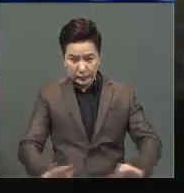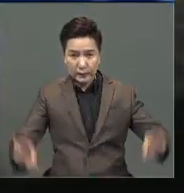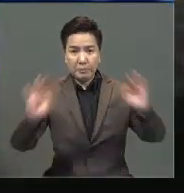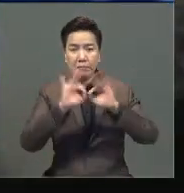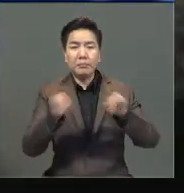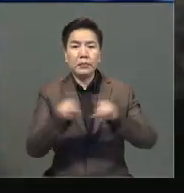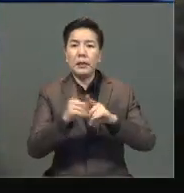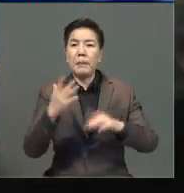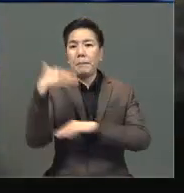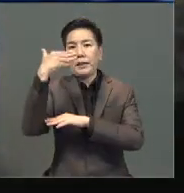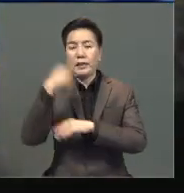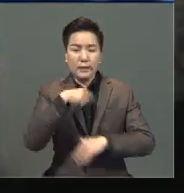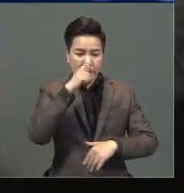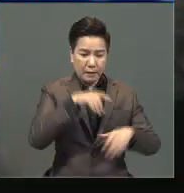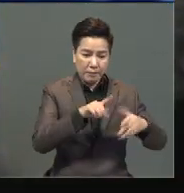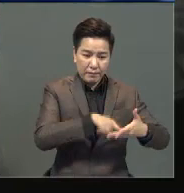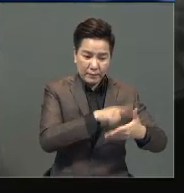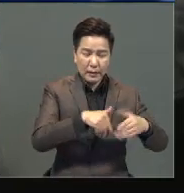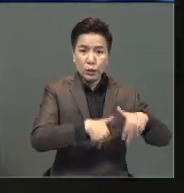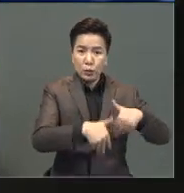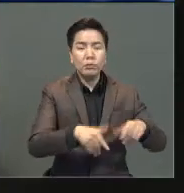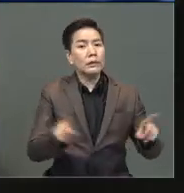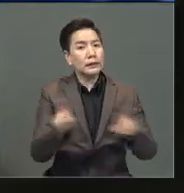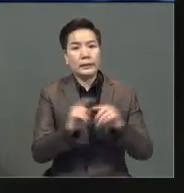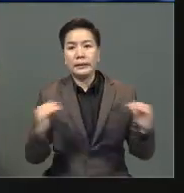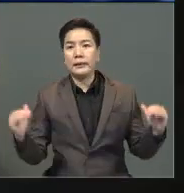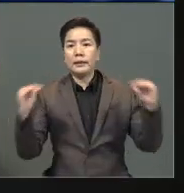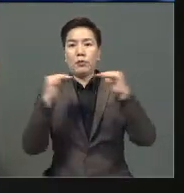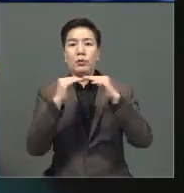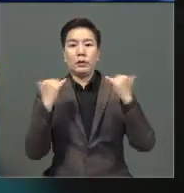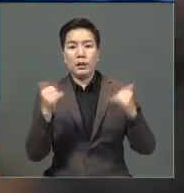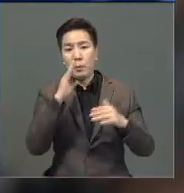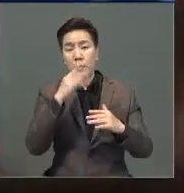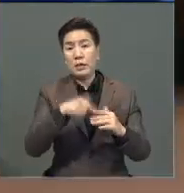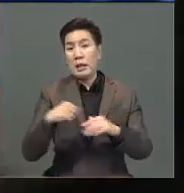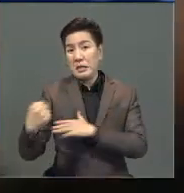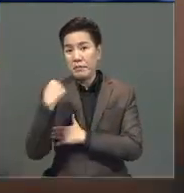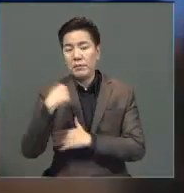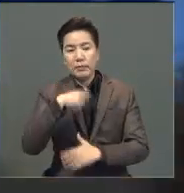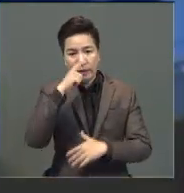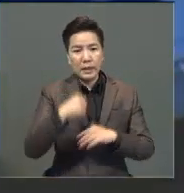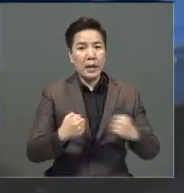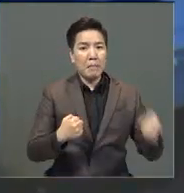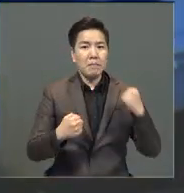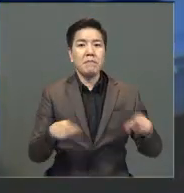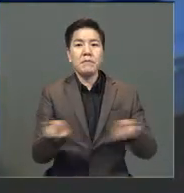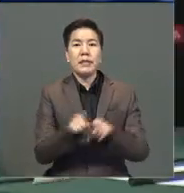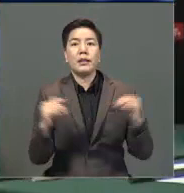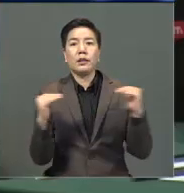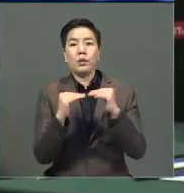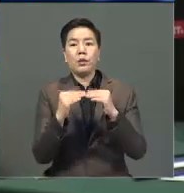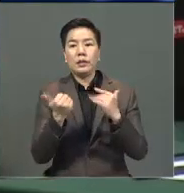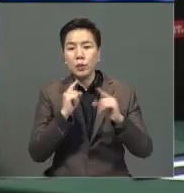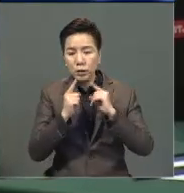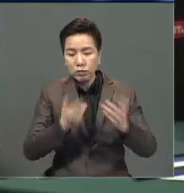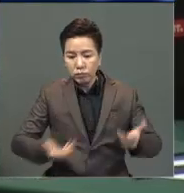ไม่น้อยกว่าการเลือกตั้งระดับประเทศพระหัตถ์ประชาธิปไตยระดับท้องถิ่นเข้มแข็งแล้วเนี่ยประเทศก็จะเข้มแข็งไปด้วยจากนั้นครับก็